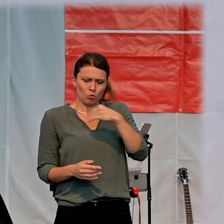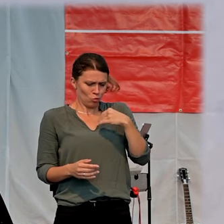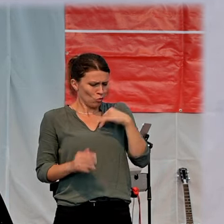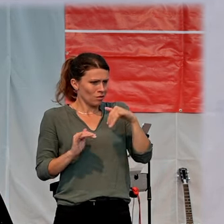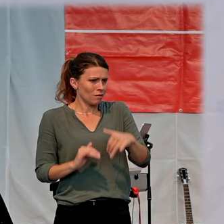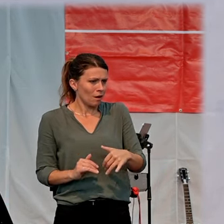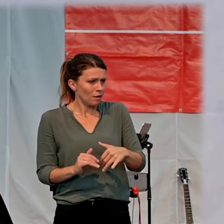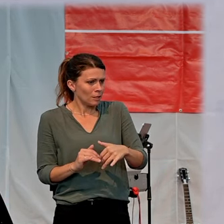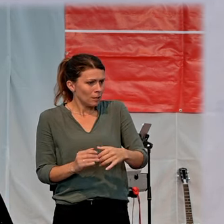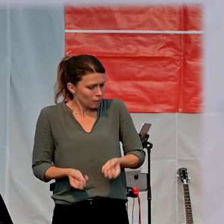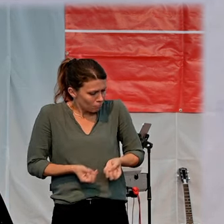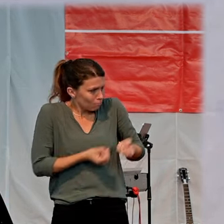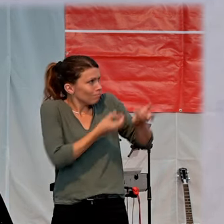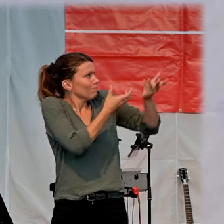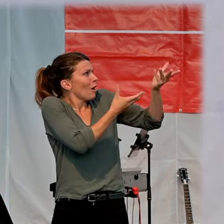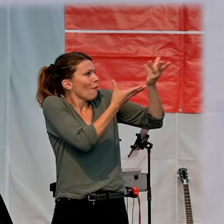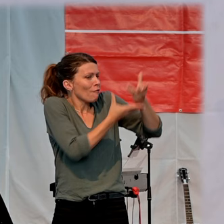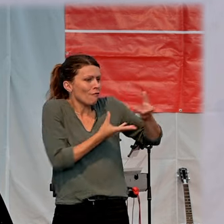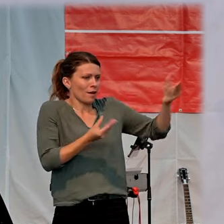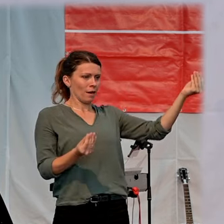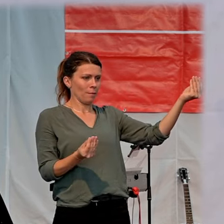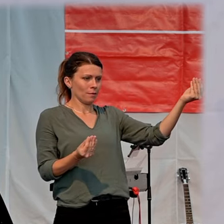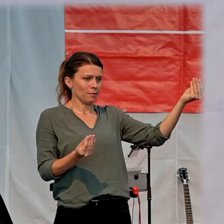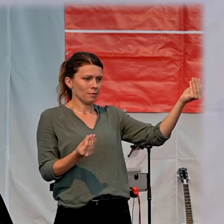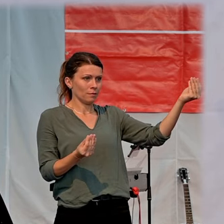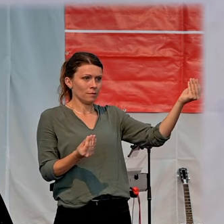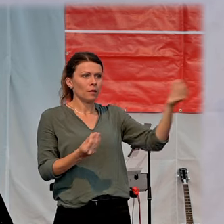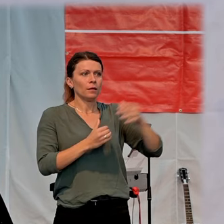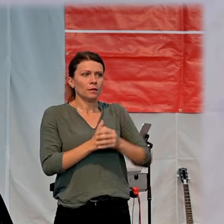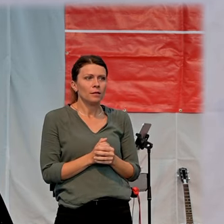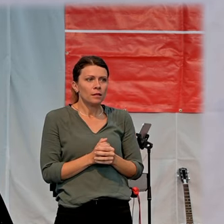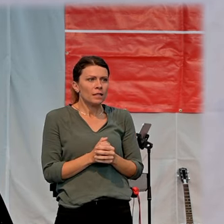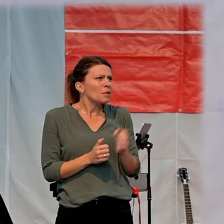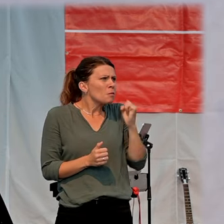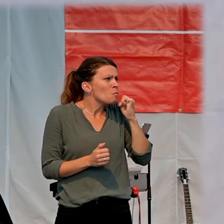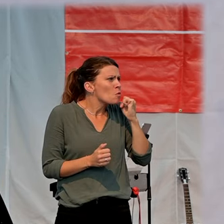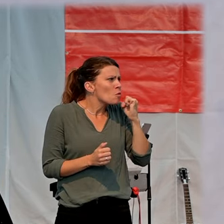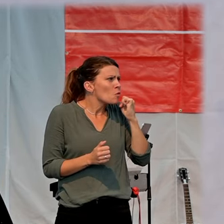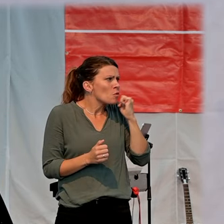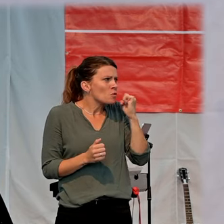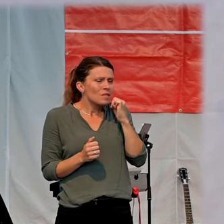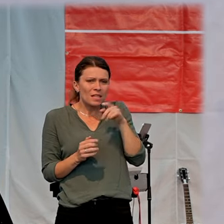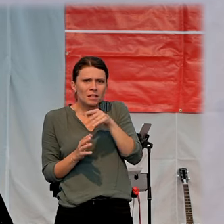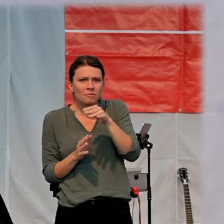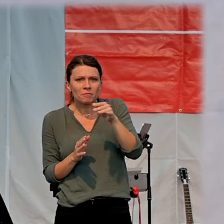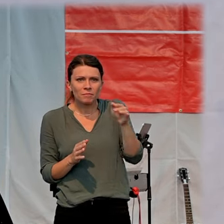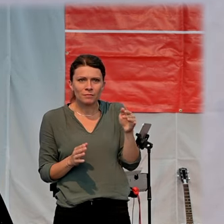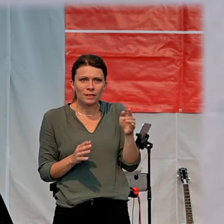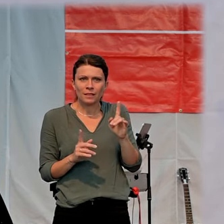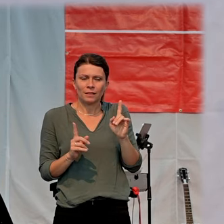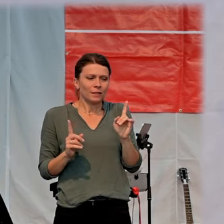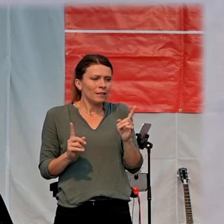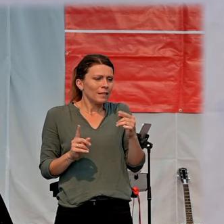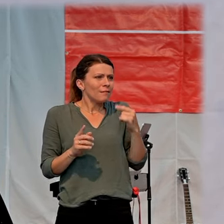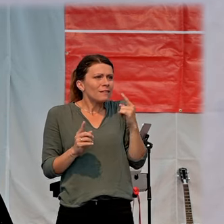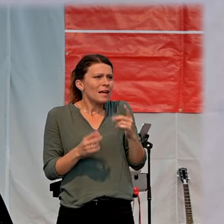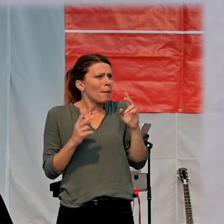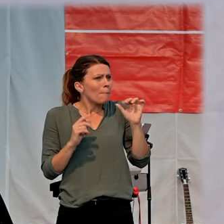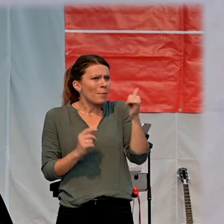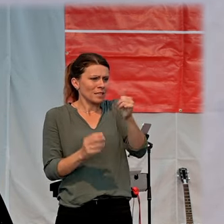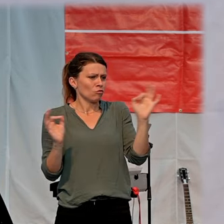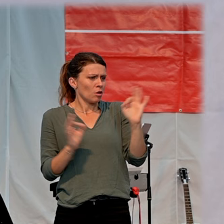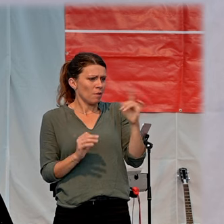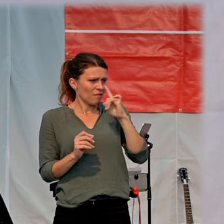etwa das Böse, was angeblich das Böse alles ist, ist, dass du dein Leben ohne Gott